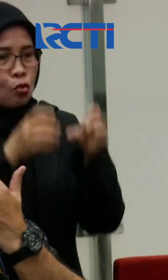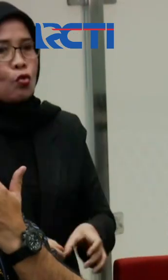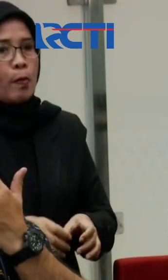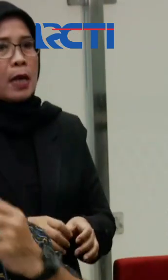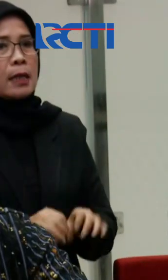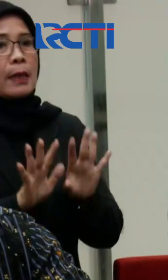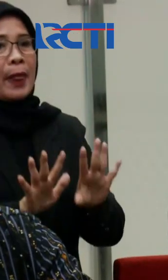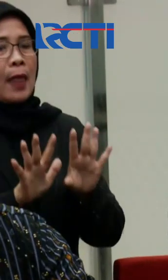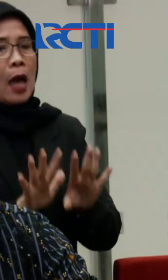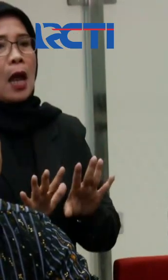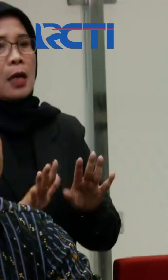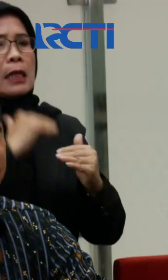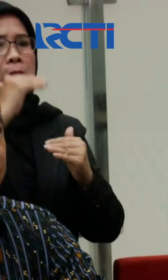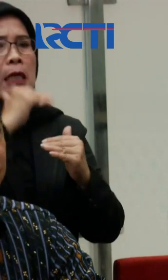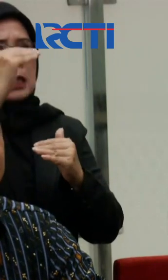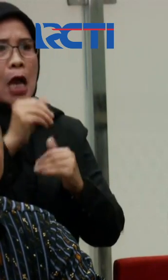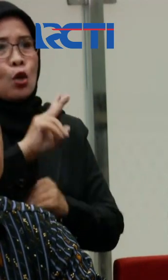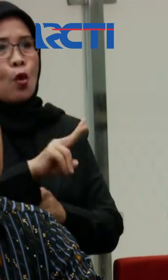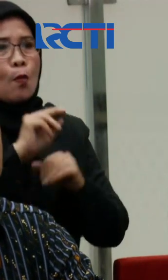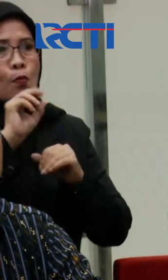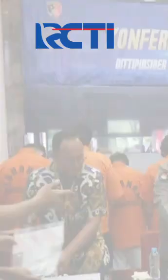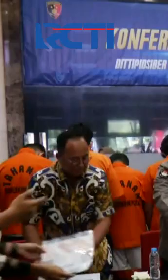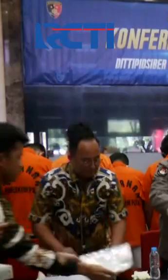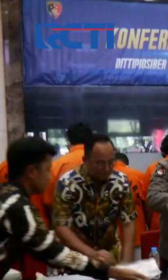sementara setinggi-tingginya 20 tahun.